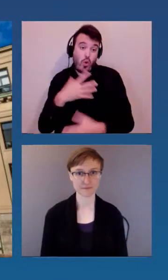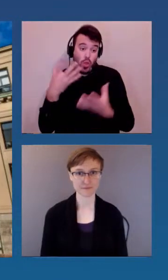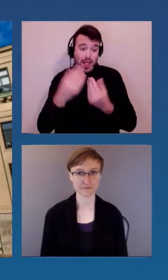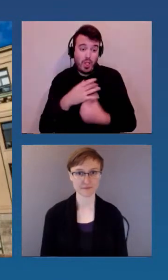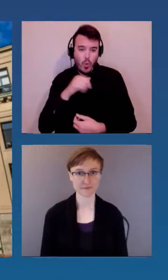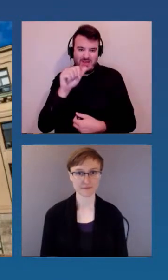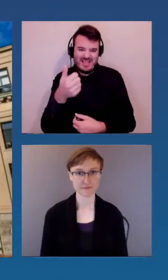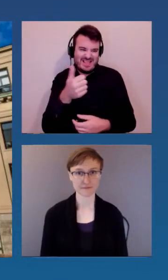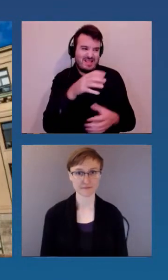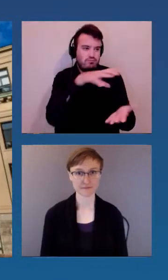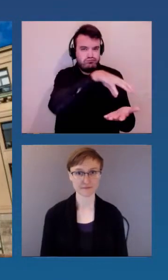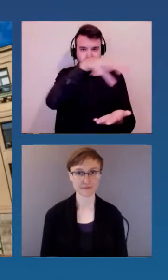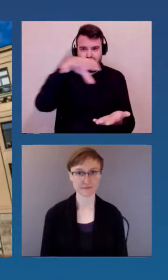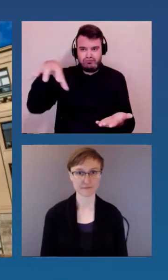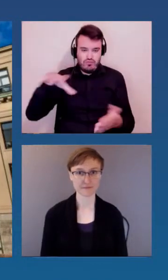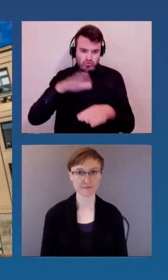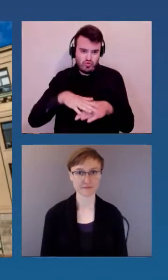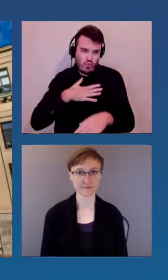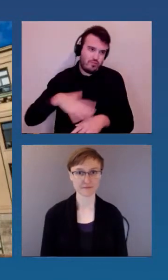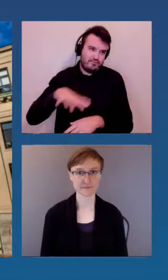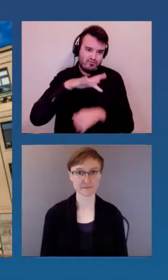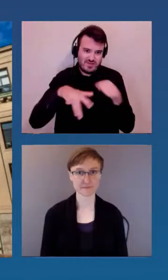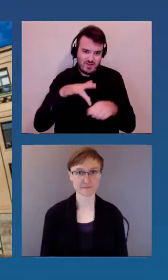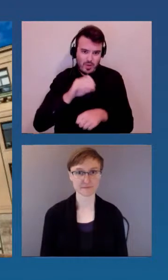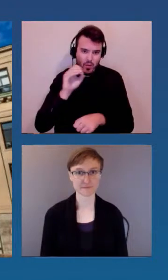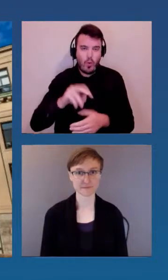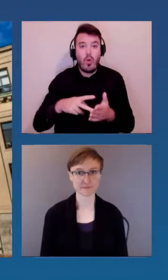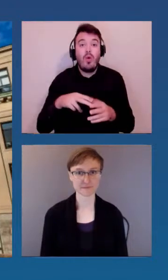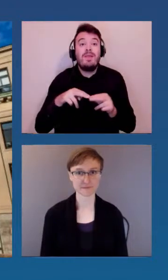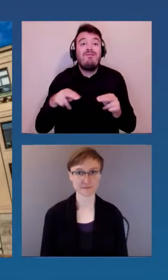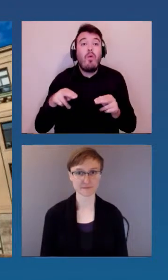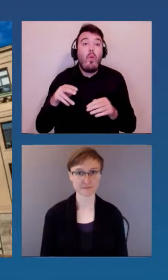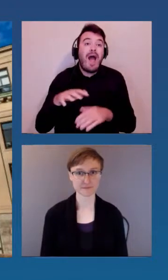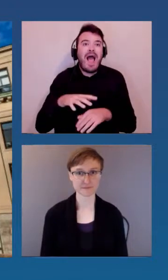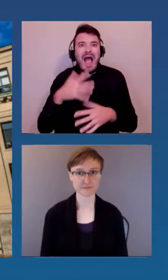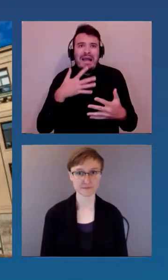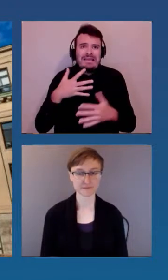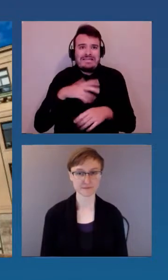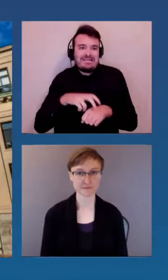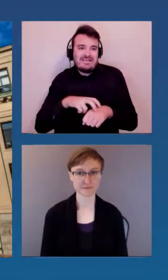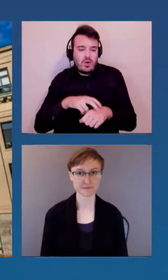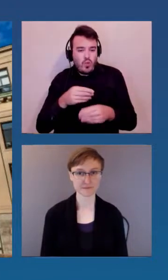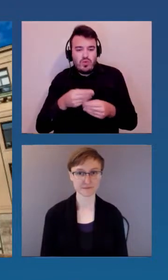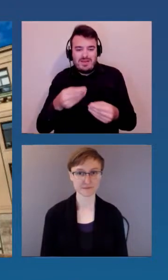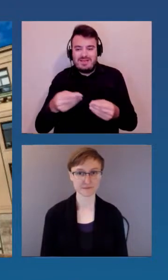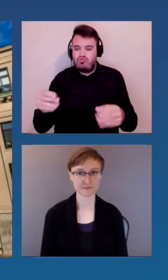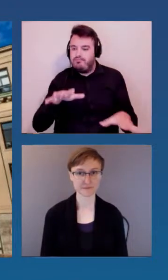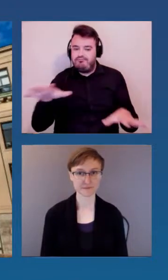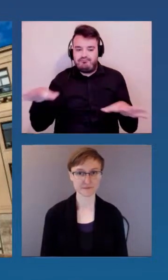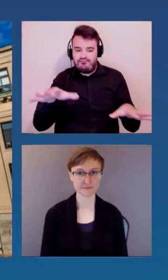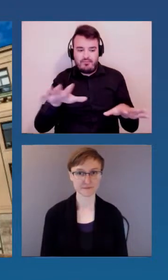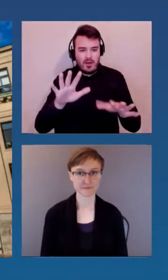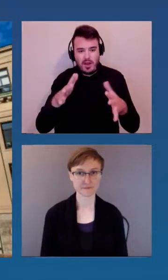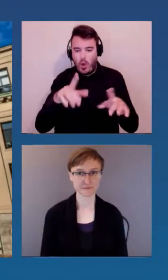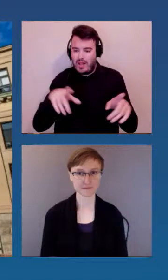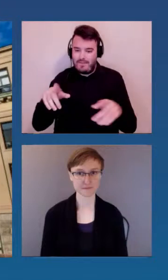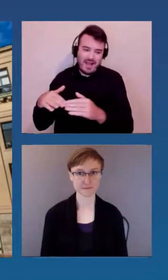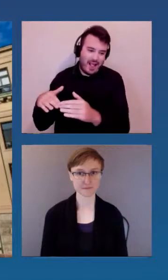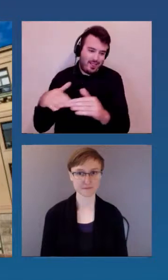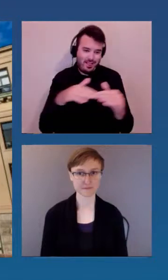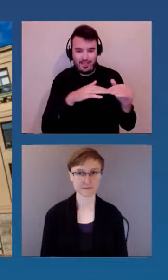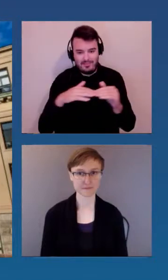notre action en santé mentale et il va y avoir de l'action du côté du